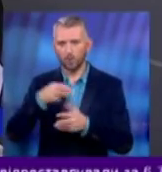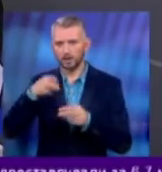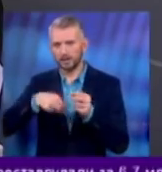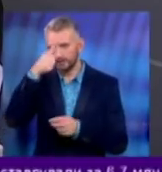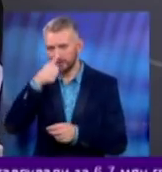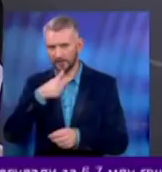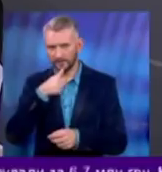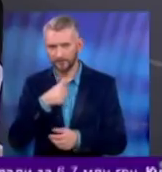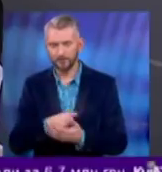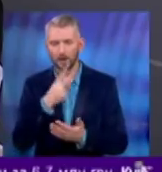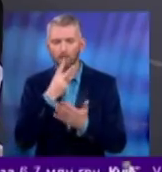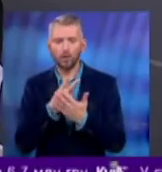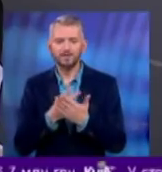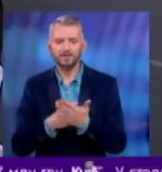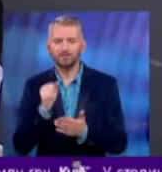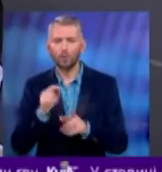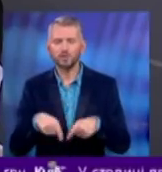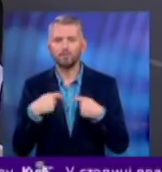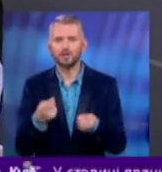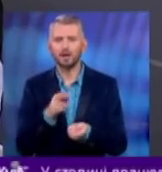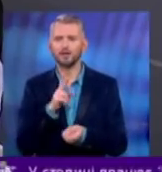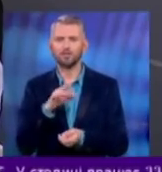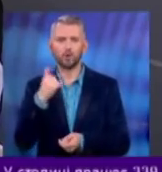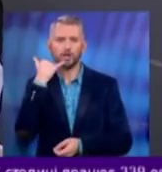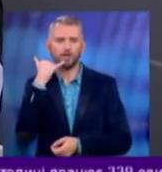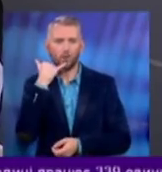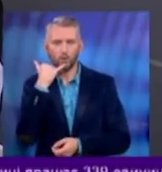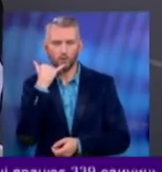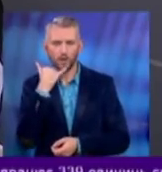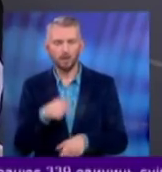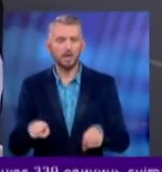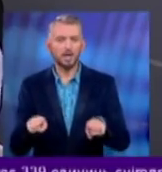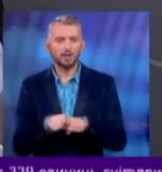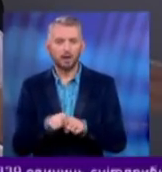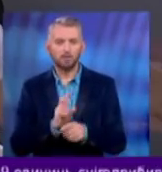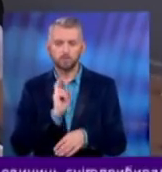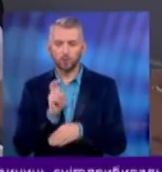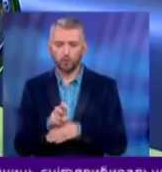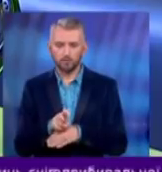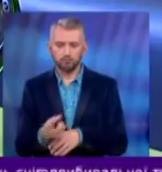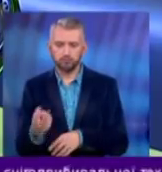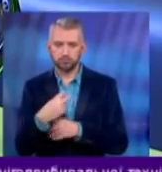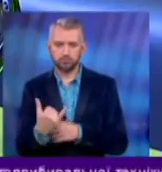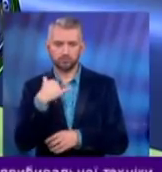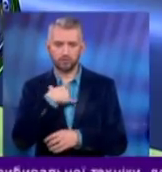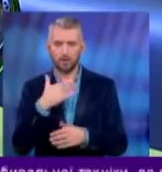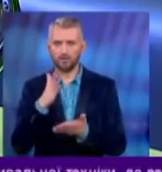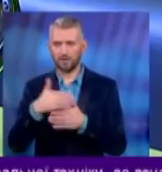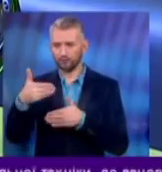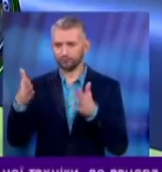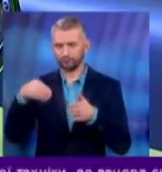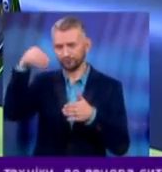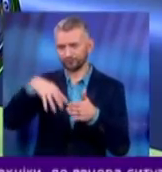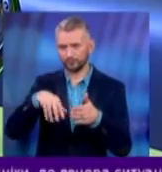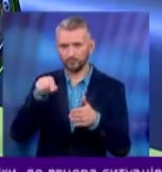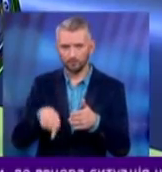місяця. Показники можна передати як по телефону, так підходити ж до нас, у нас стоять скриньки передавати